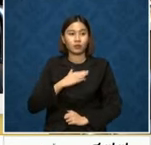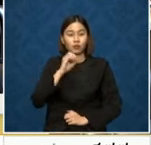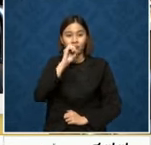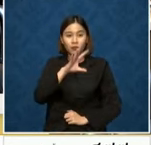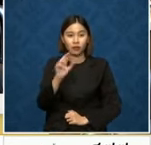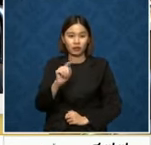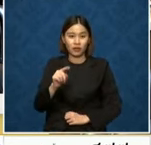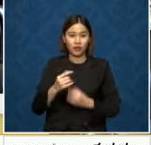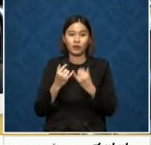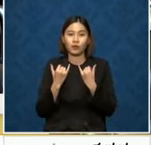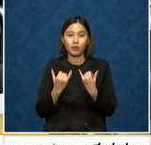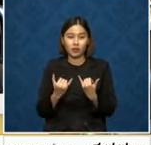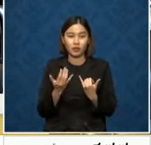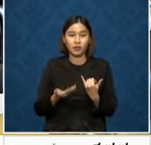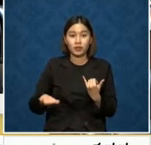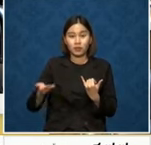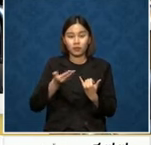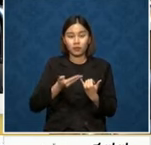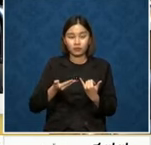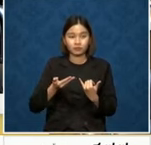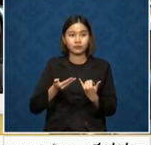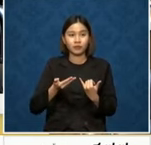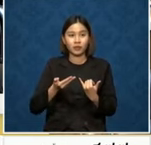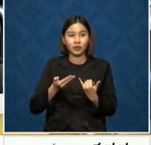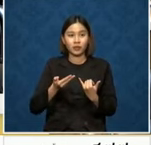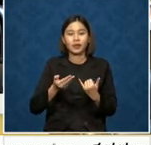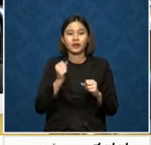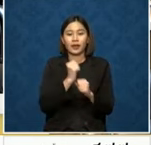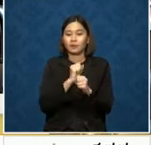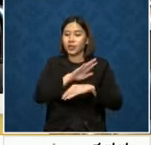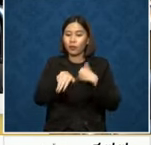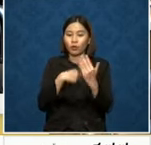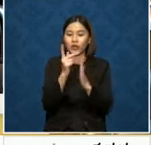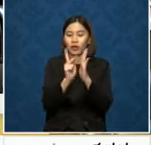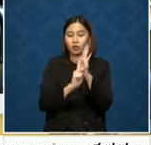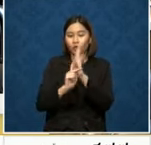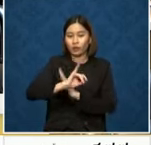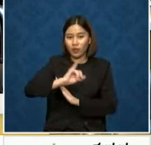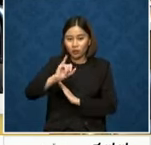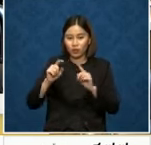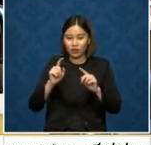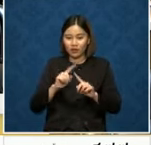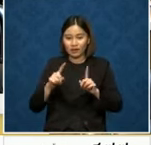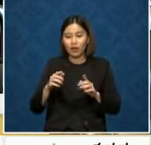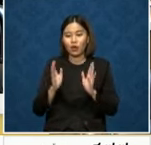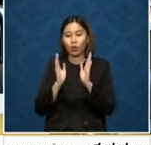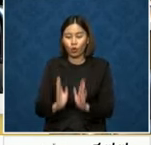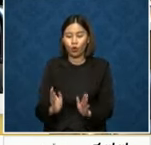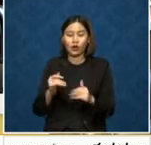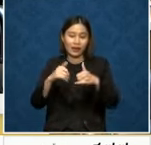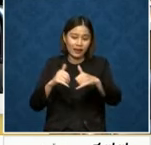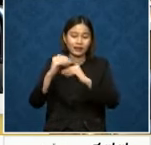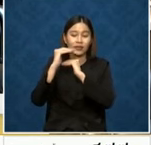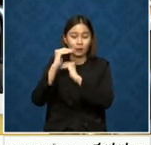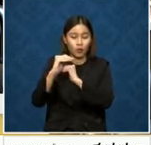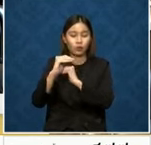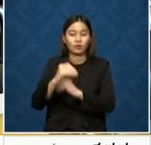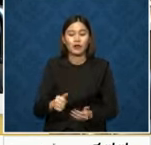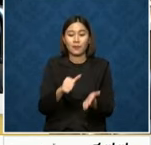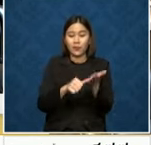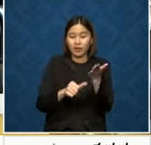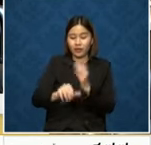วันนี้เราจะต้องเอาทุกสิ่งทุกอย่างขึ้นมาแล้วจำกัดคนเล่นภาษีต้องถูกต้องให้คน